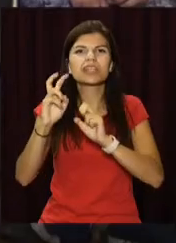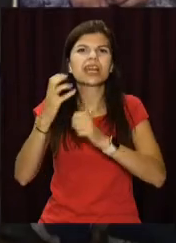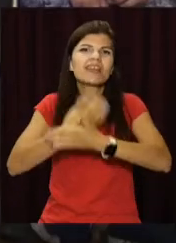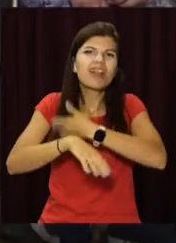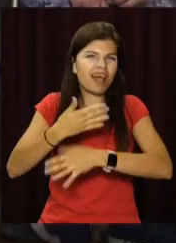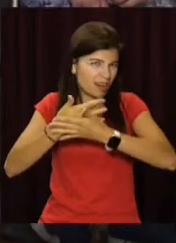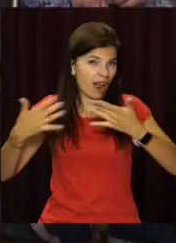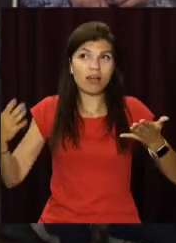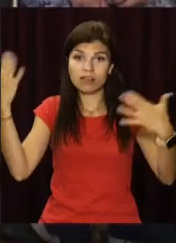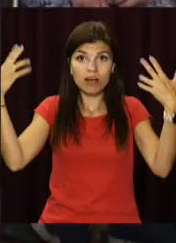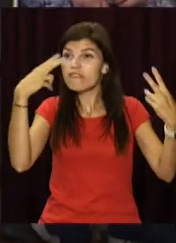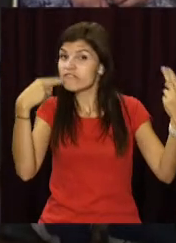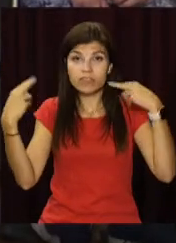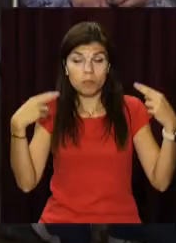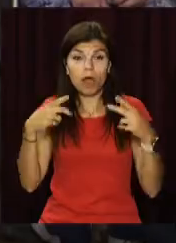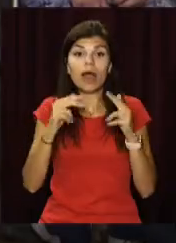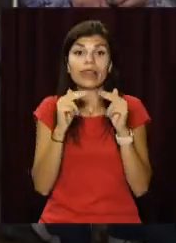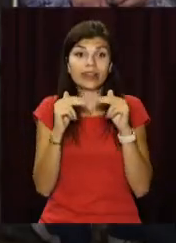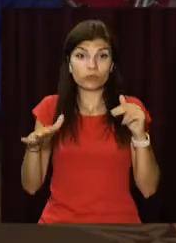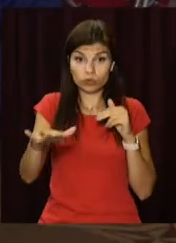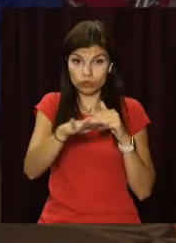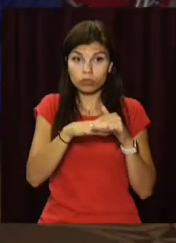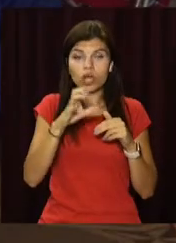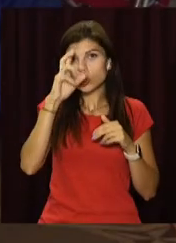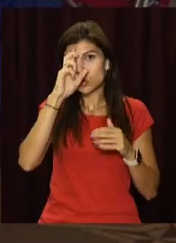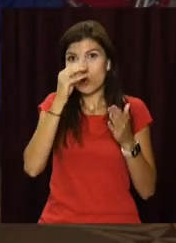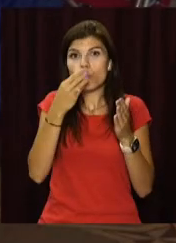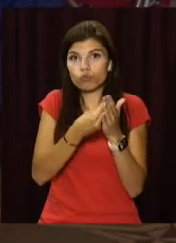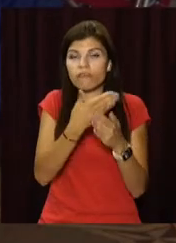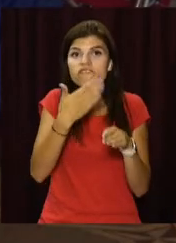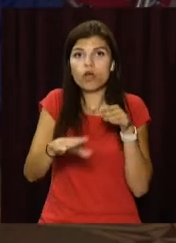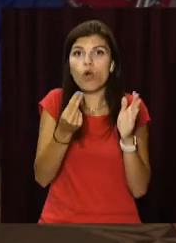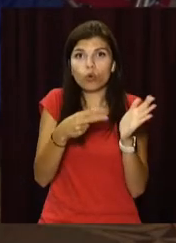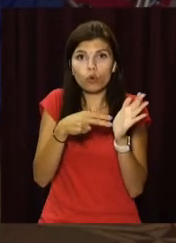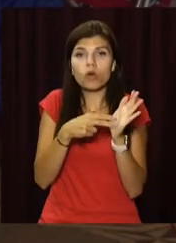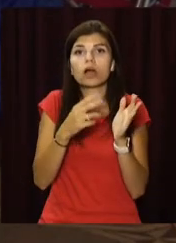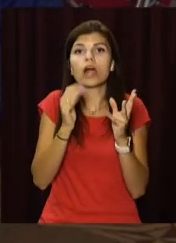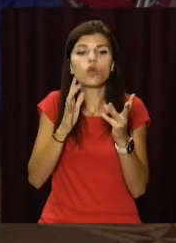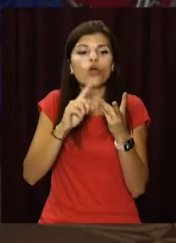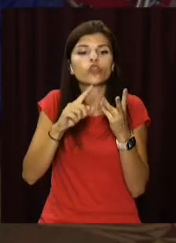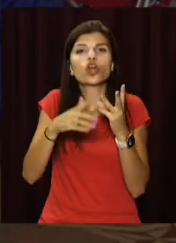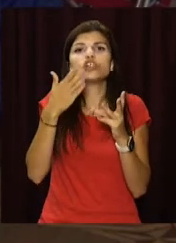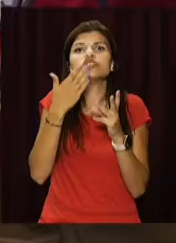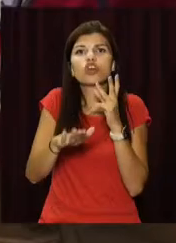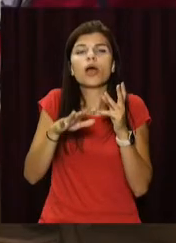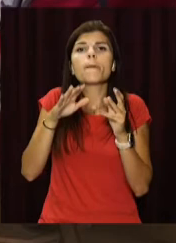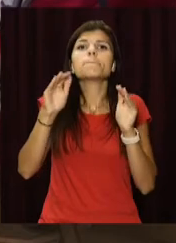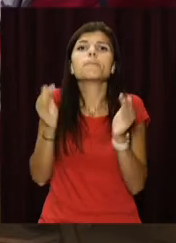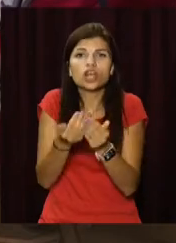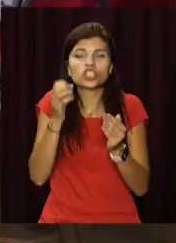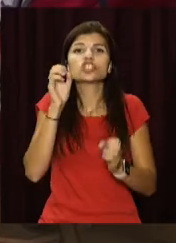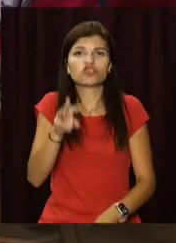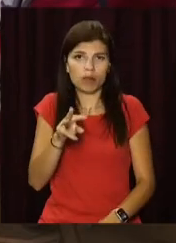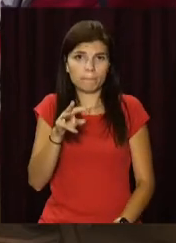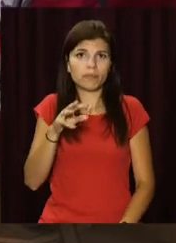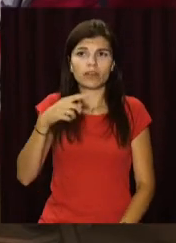благодійників, цьогоріч на реабілітацію малечі Дніпропетровщини з держбюджету виділено коштів на третину менше, ніж у 2020-му.